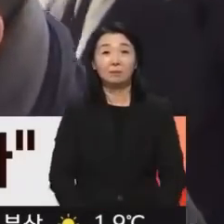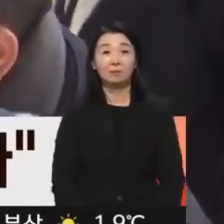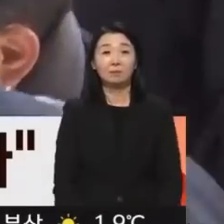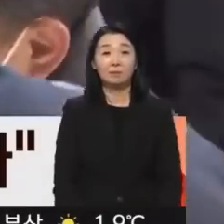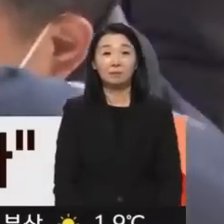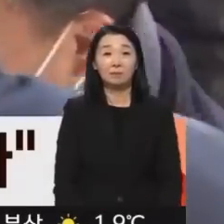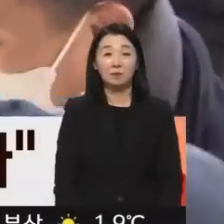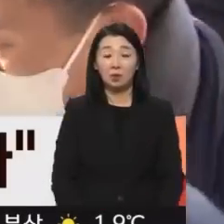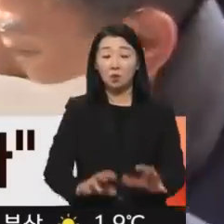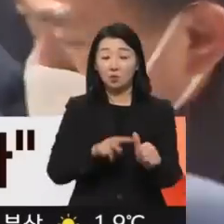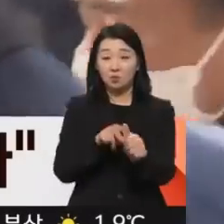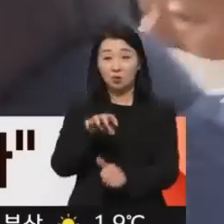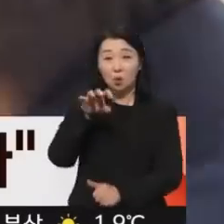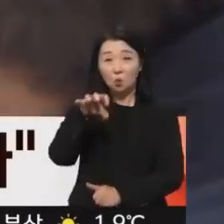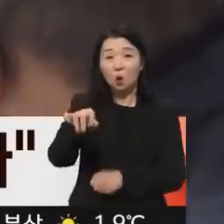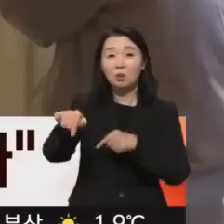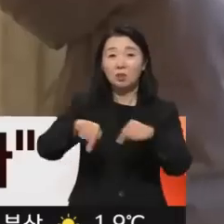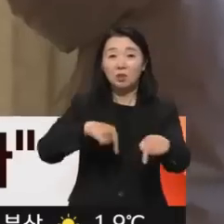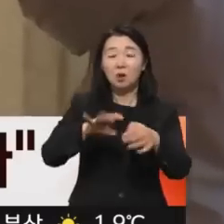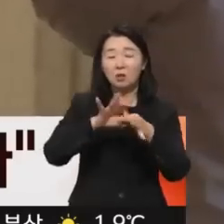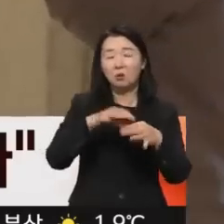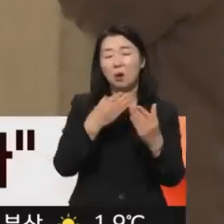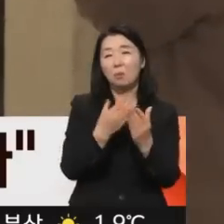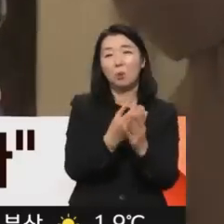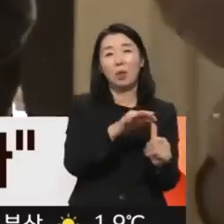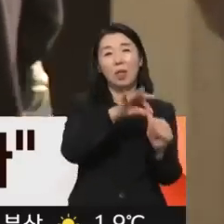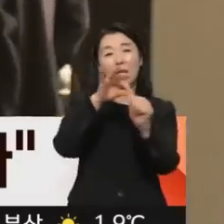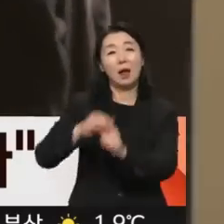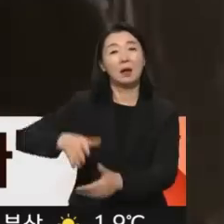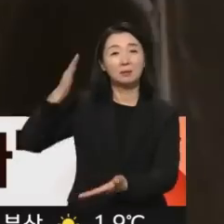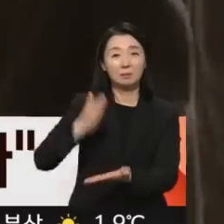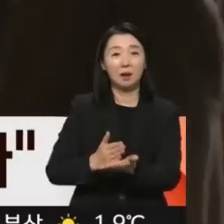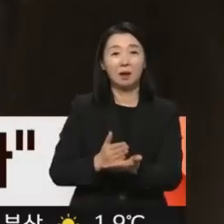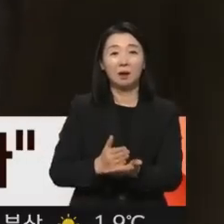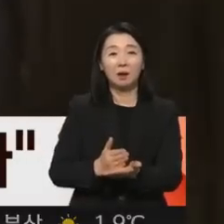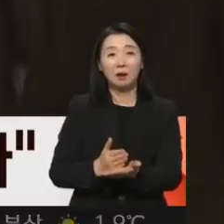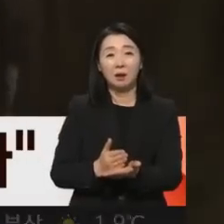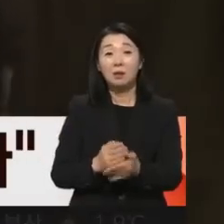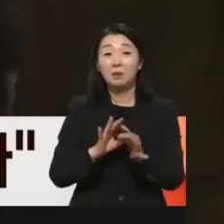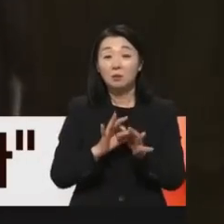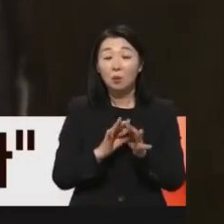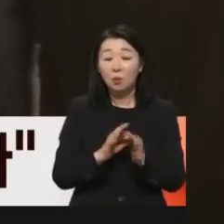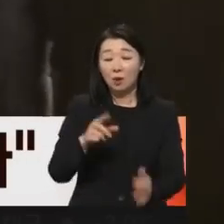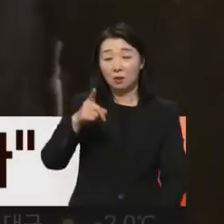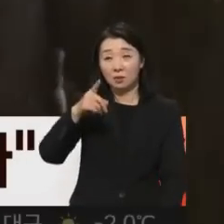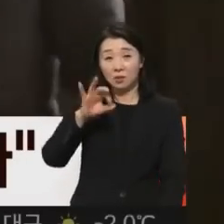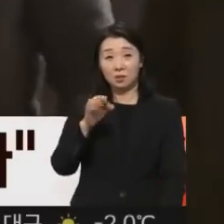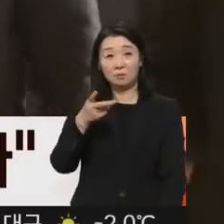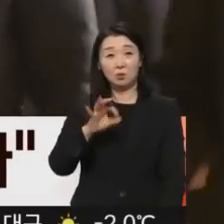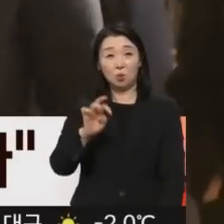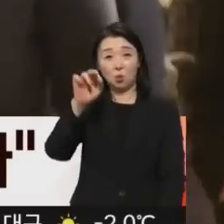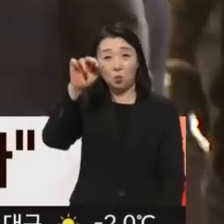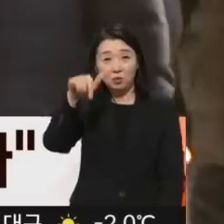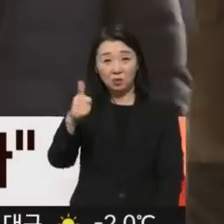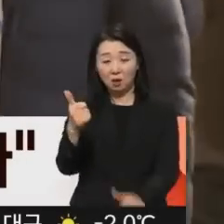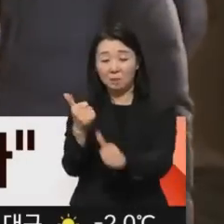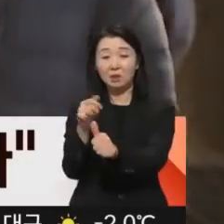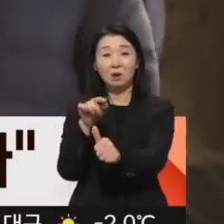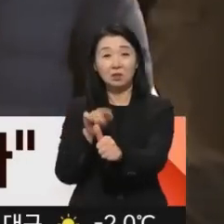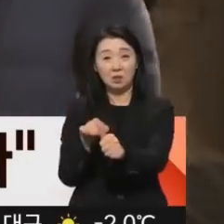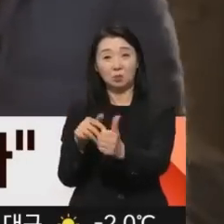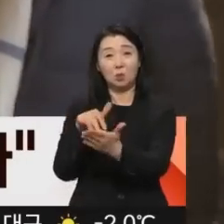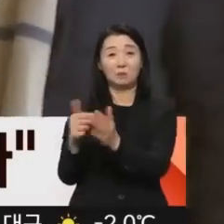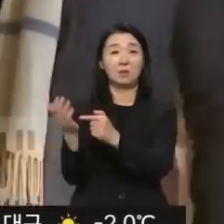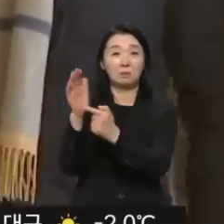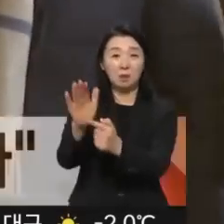네. 국정원을 더 이상 정치회장으로 끌어들이지 않길 바란다고도 했습니다. 관련해서 임종석 전 대통령 비서실장이 또